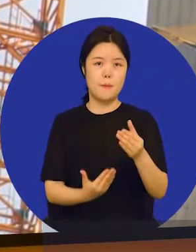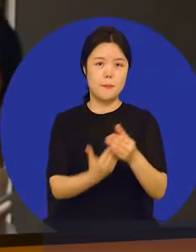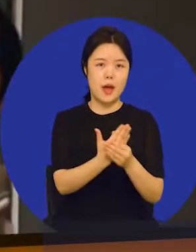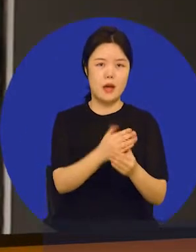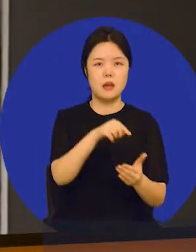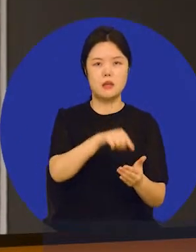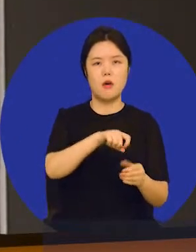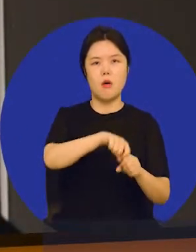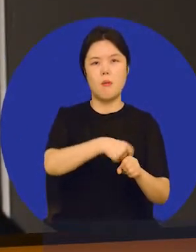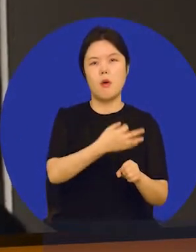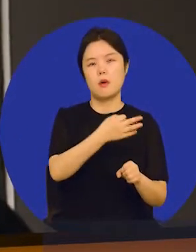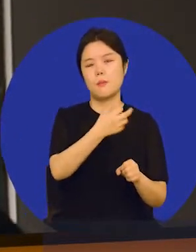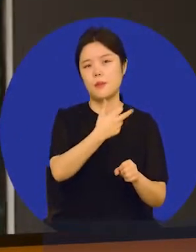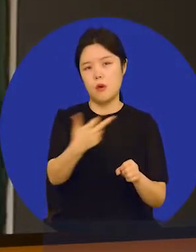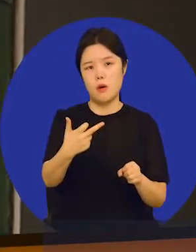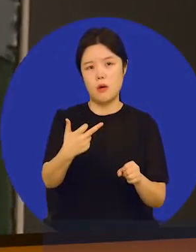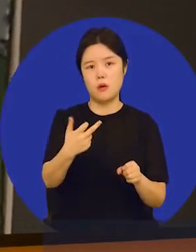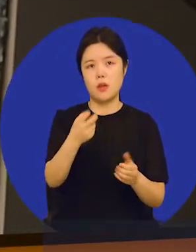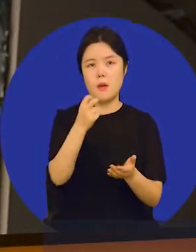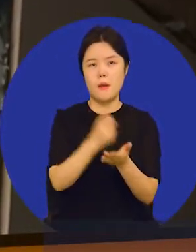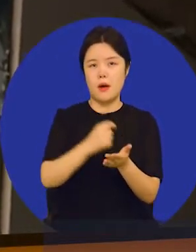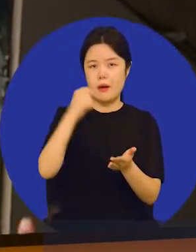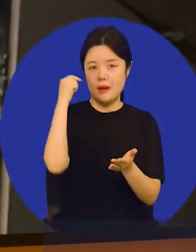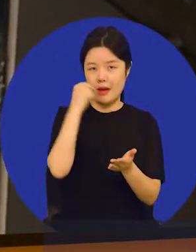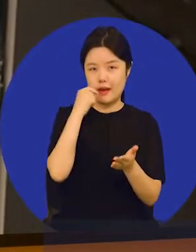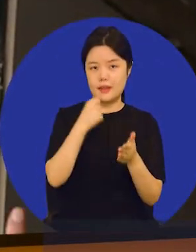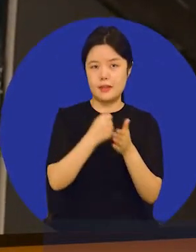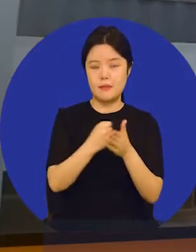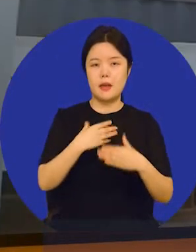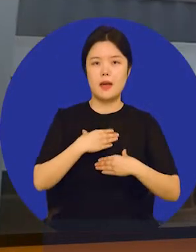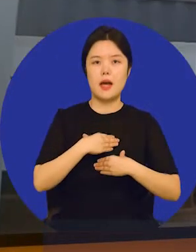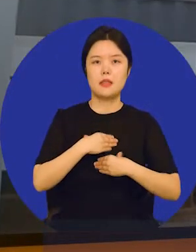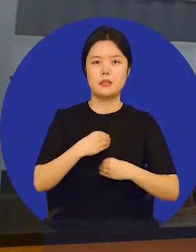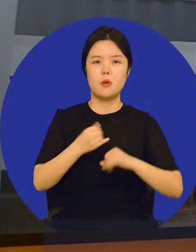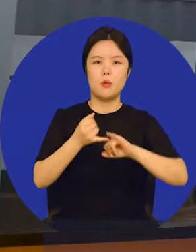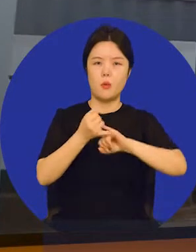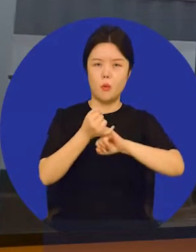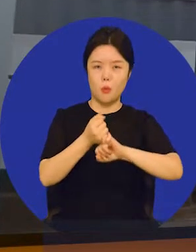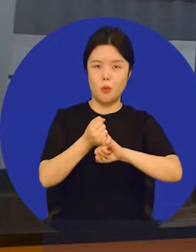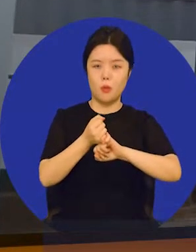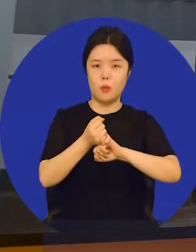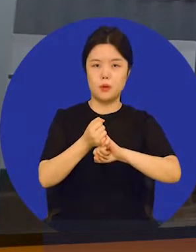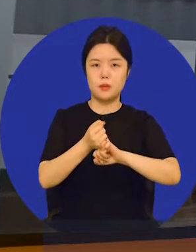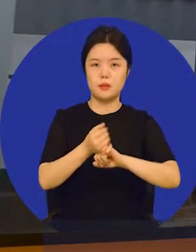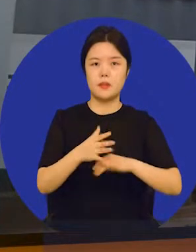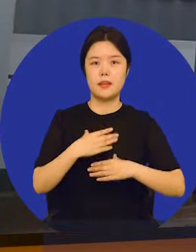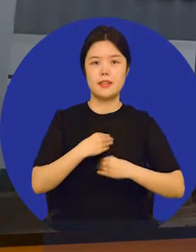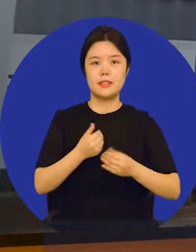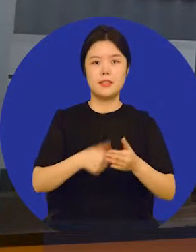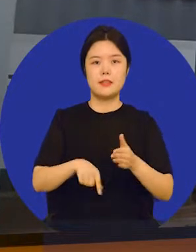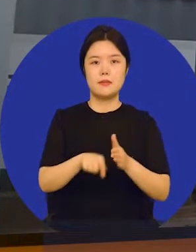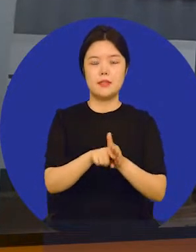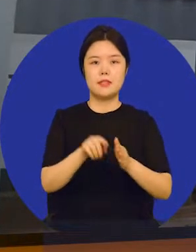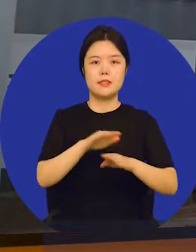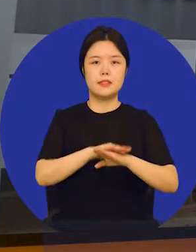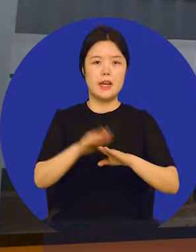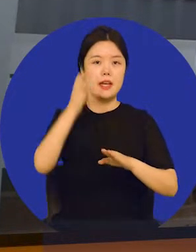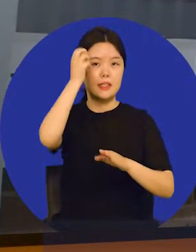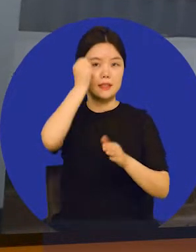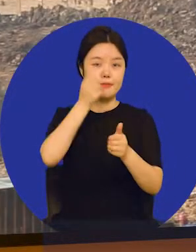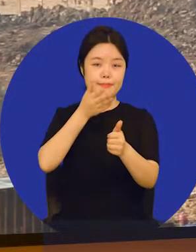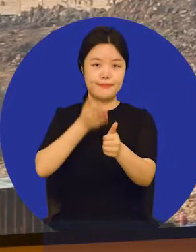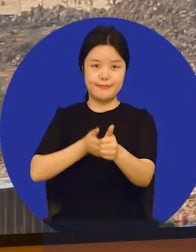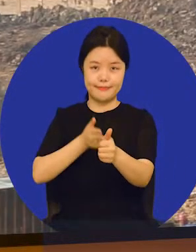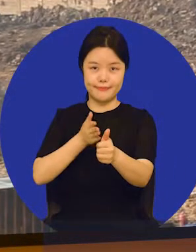법률이 만들어진 만큼 안전조치 의무를 준수해 시민들이 안심할 수 있는 현장을 만들어 주시길 바란다